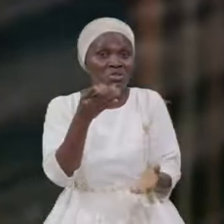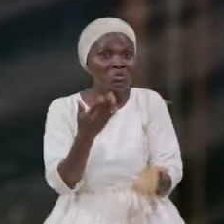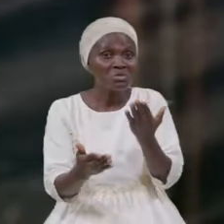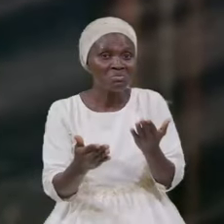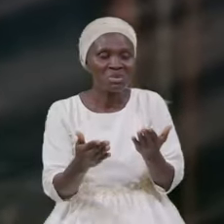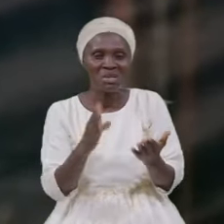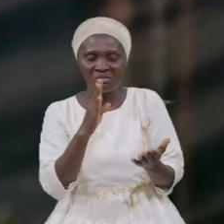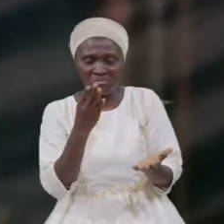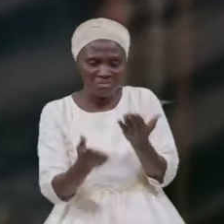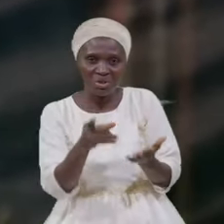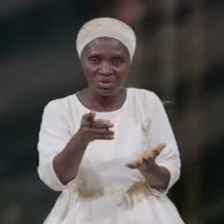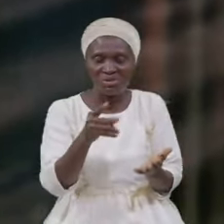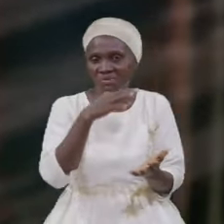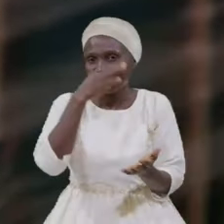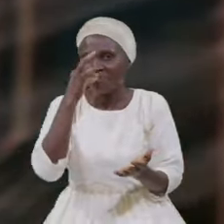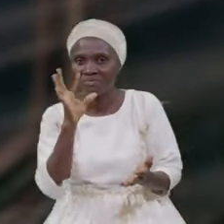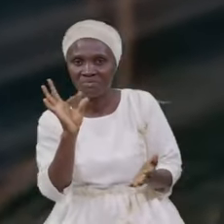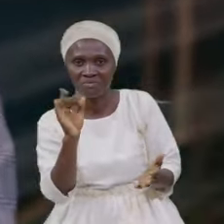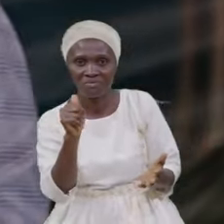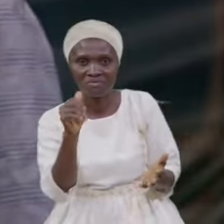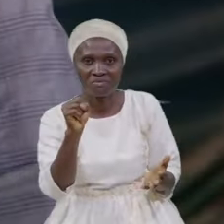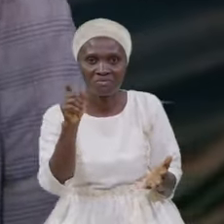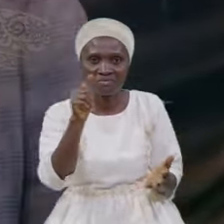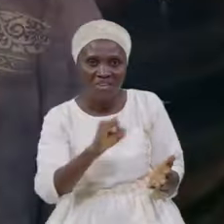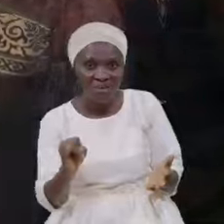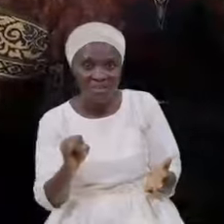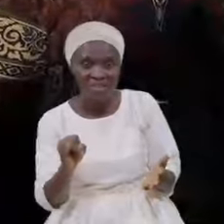40 jours, je jeûne. Pourquoi est-ce que tu jeûnes?